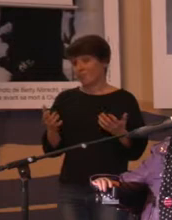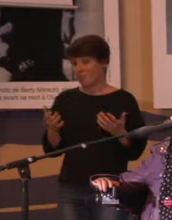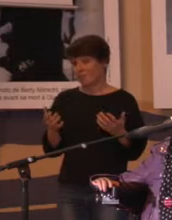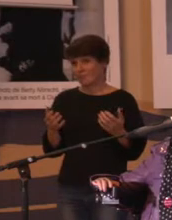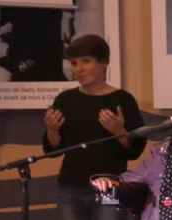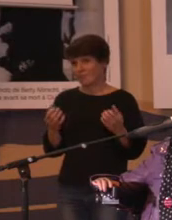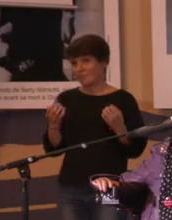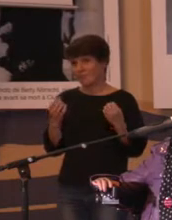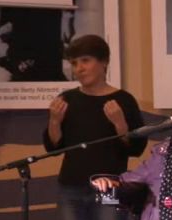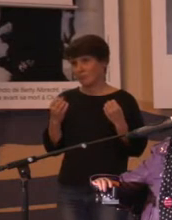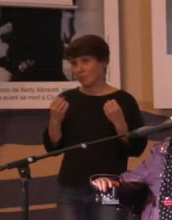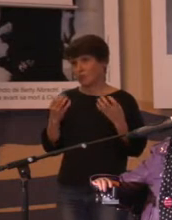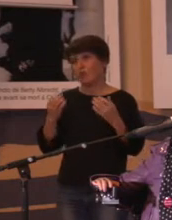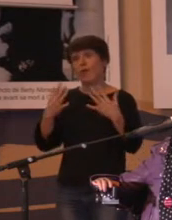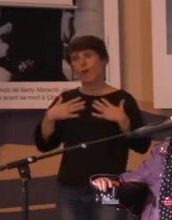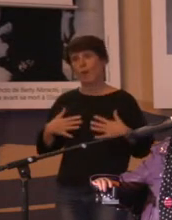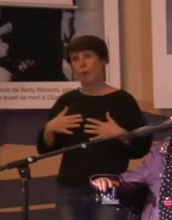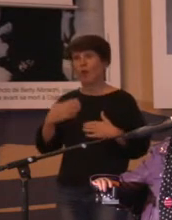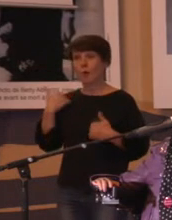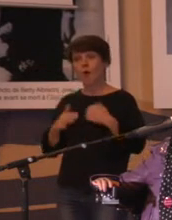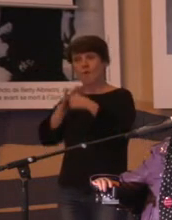rencontre ces comportements validistes tout le temps, en fait,